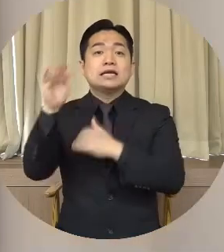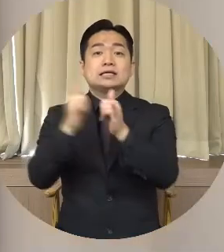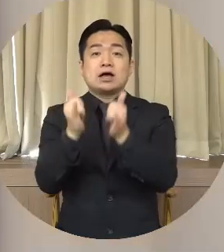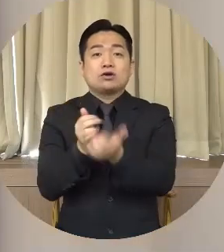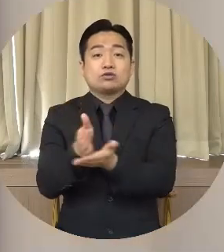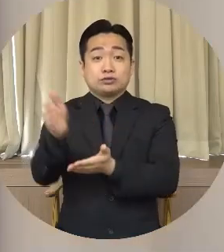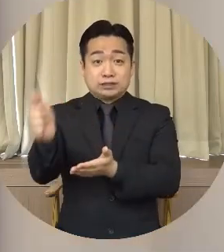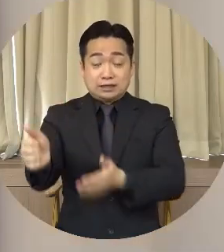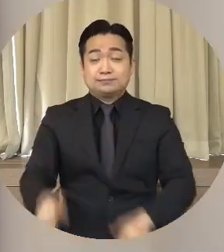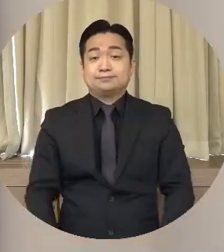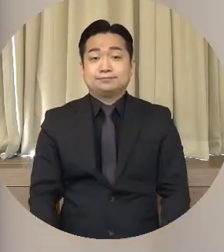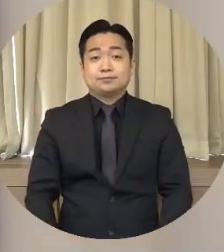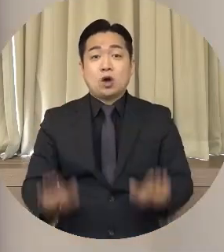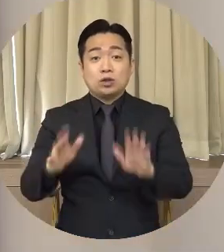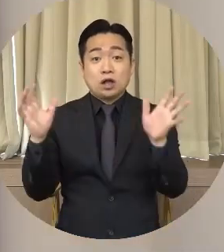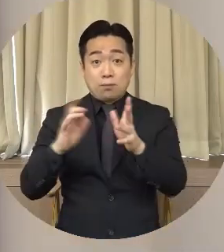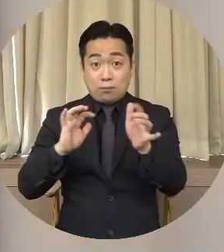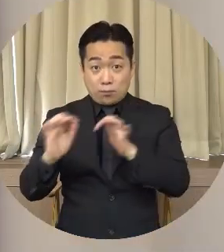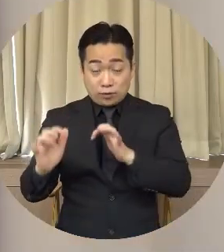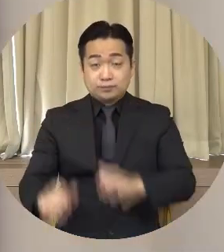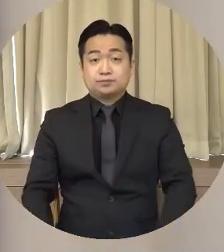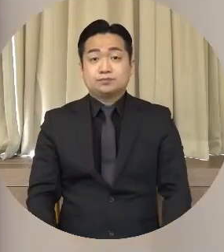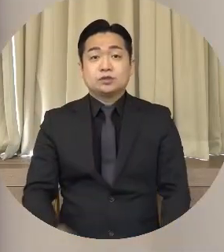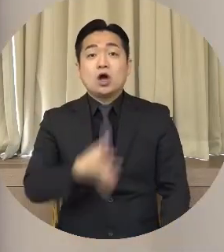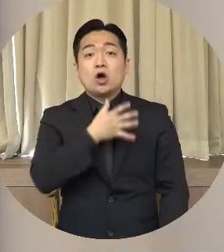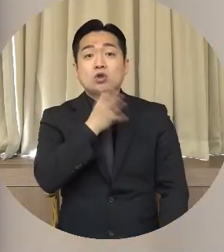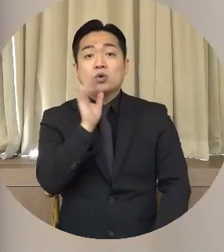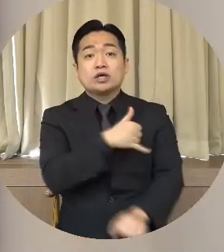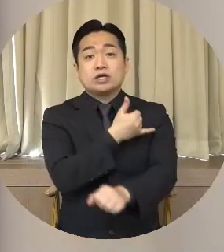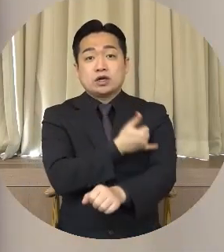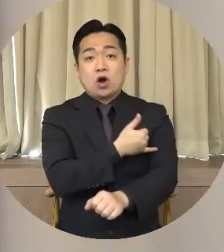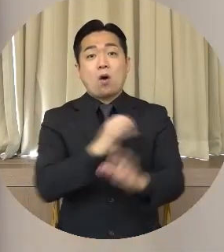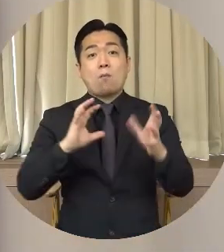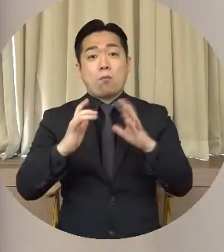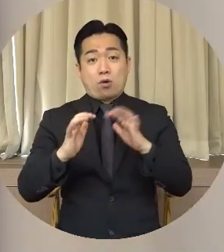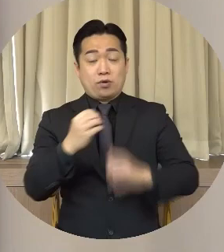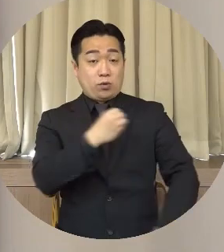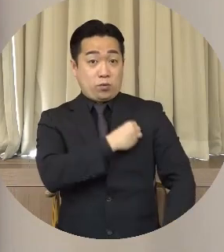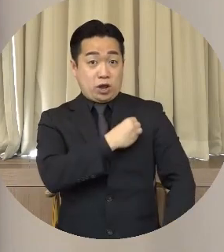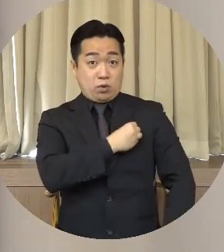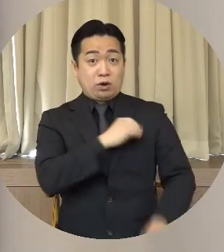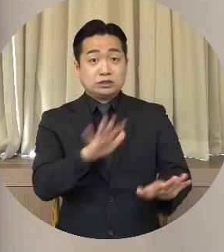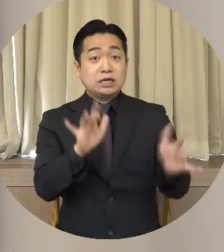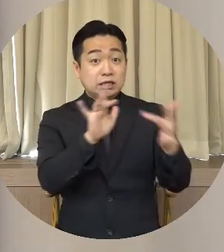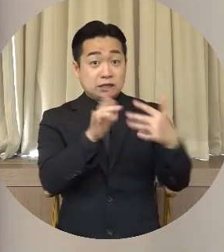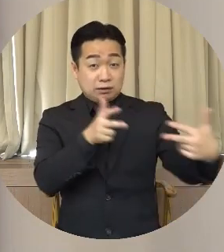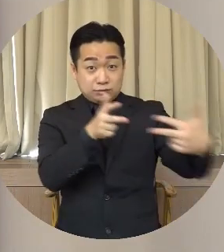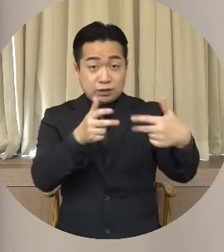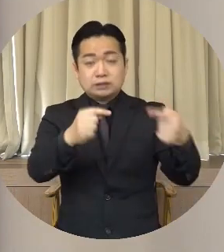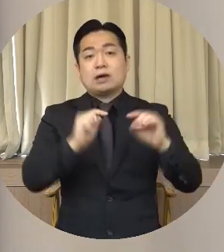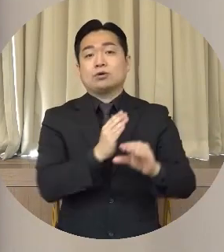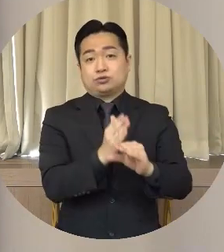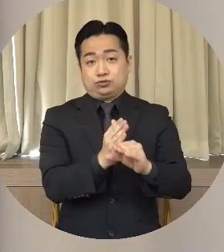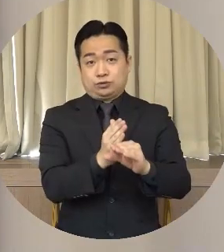감사합니다. 오늘 포럼에는 노인인권 포럼 회원님들께서 온라인으로 함께 참여하고 계십니다.